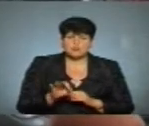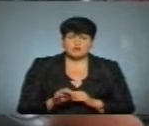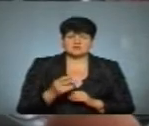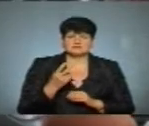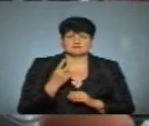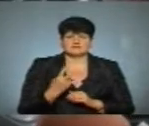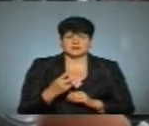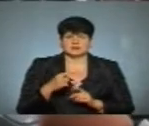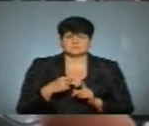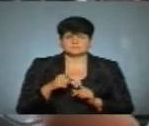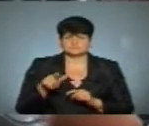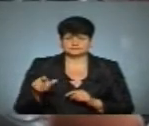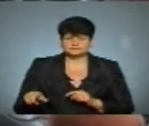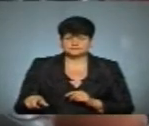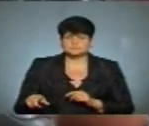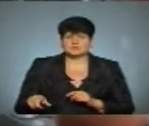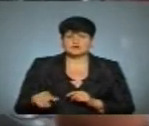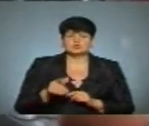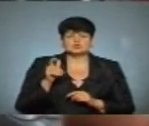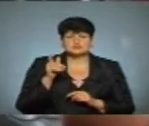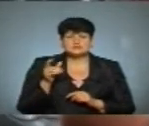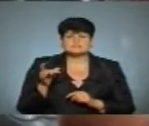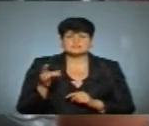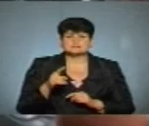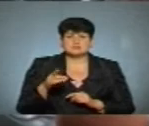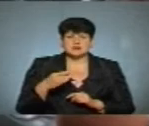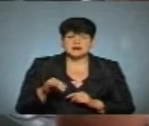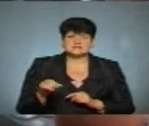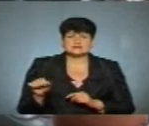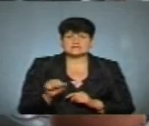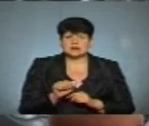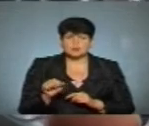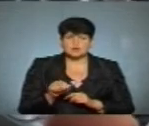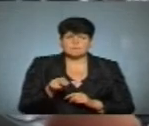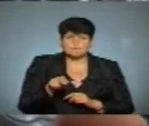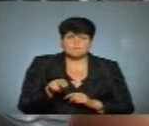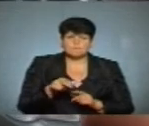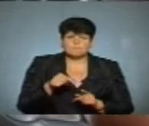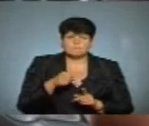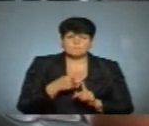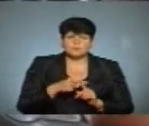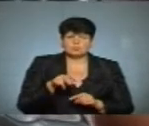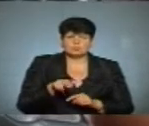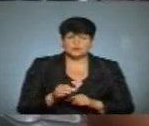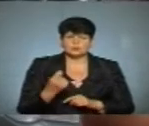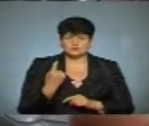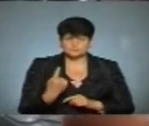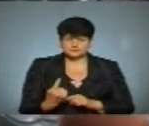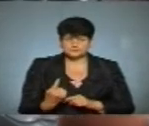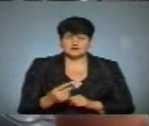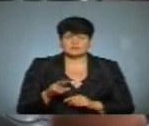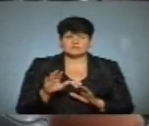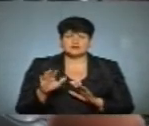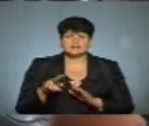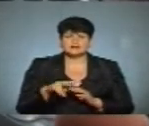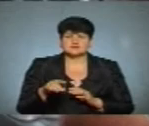чоловіки, Чортківський, Збаразький, Теребовлянський по 1 випадку, Лановецький